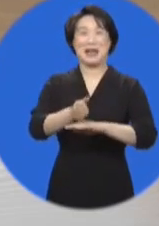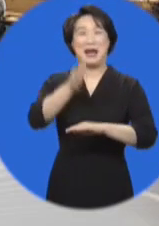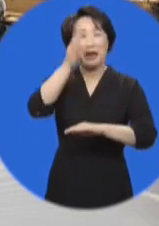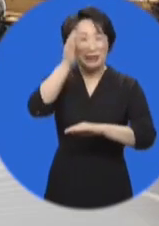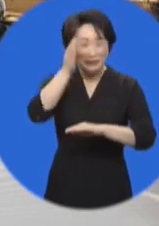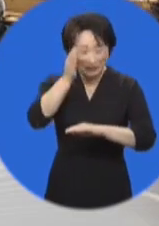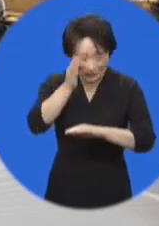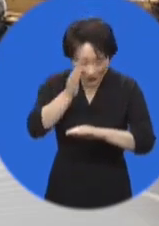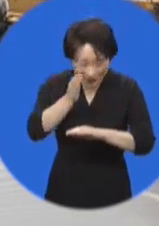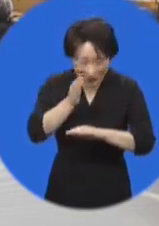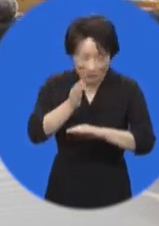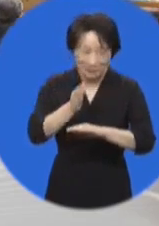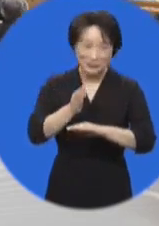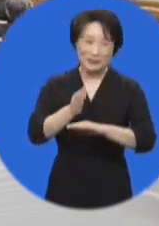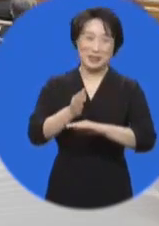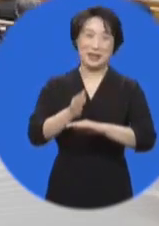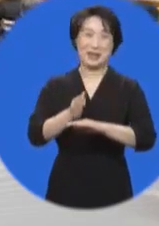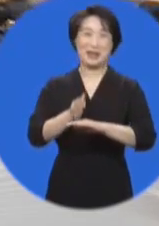감사합니다